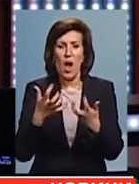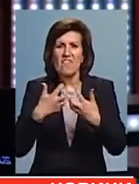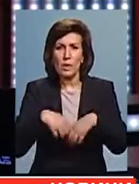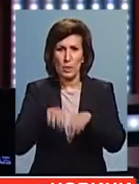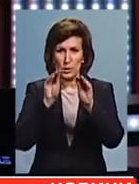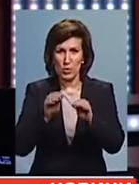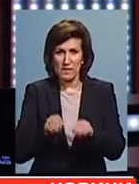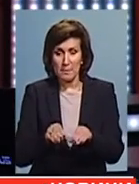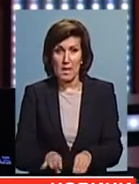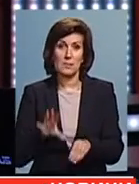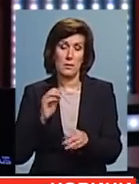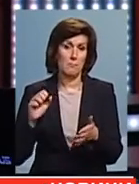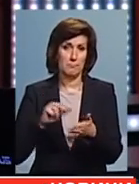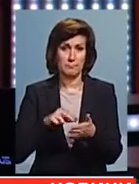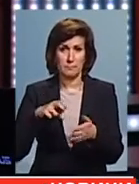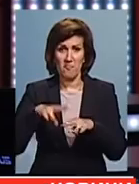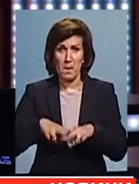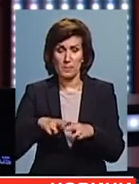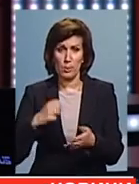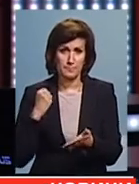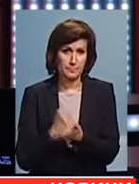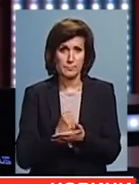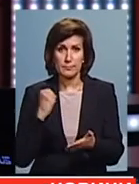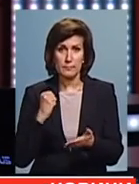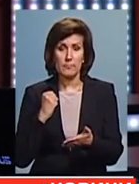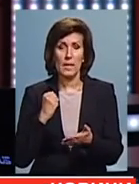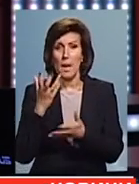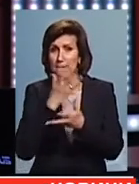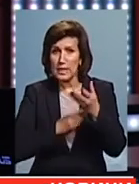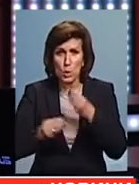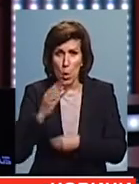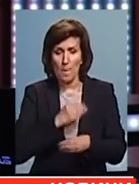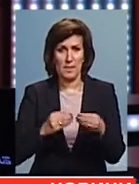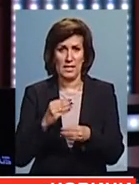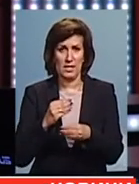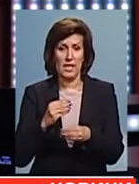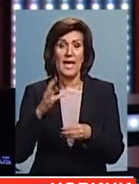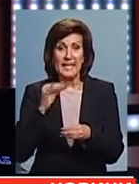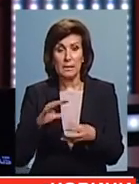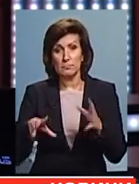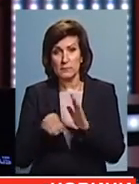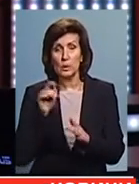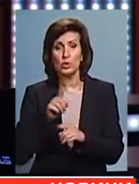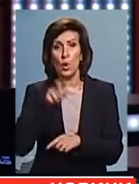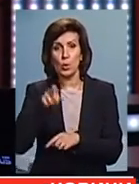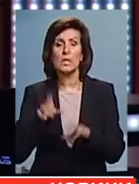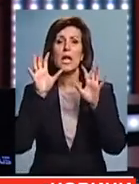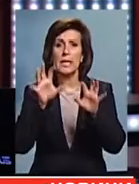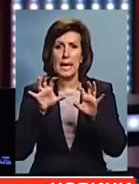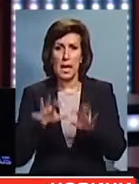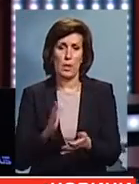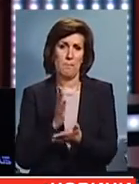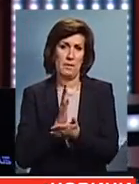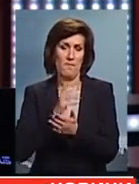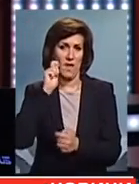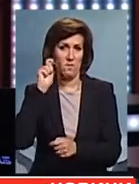автоматизованої бази даних і ставили у паспортах і міграційних картках підроблені дата-штампи. І виходило, що людина легально перебуває